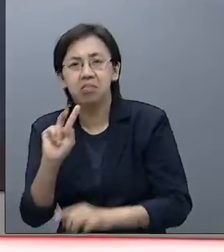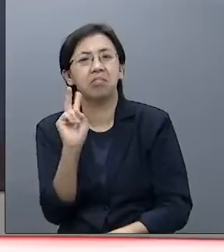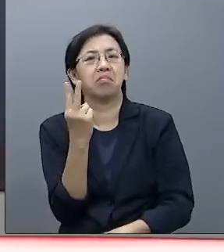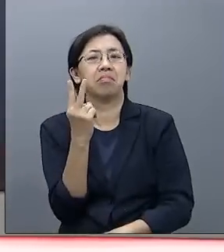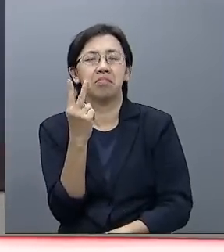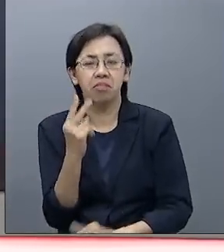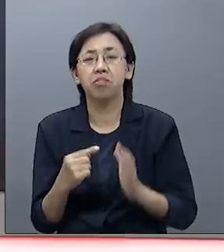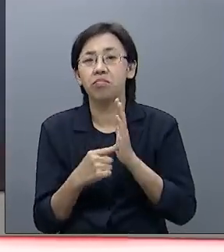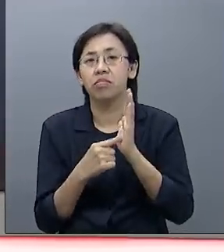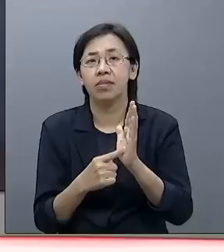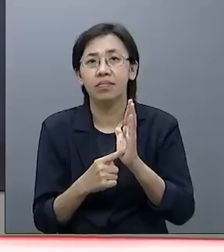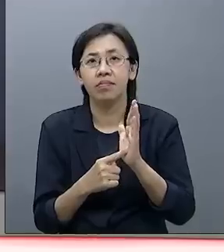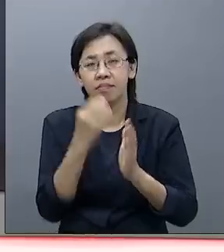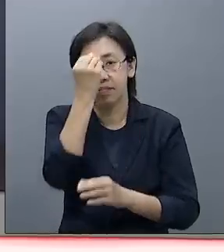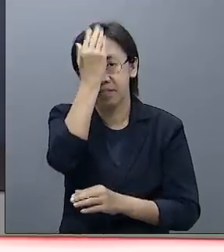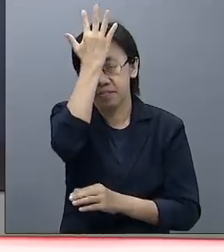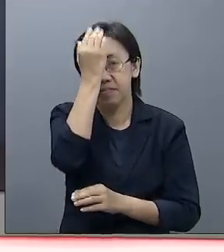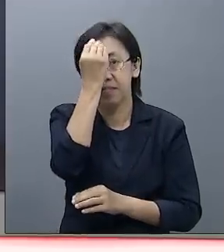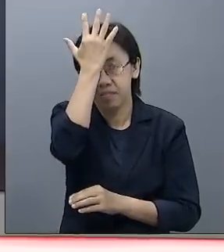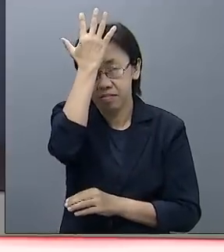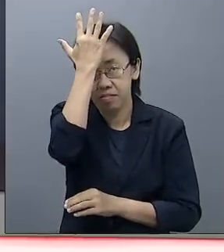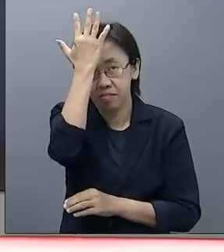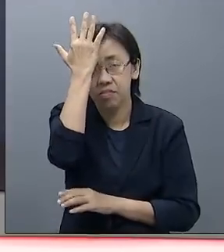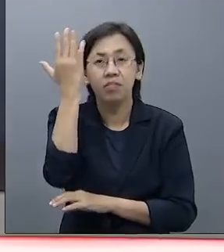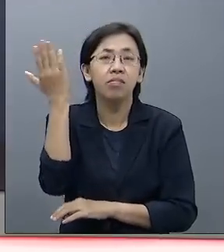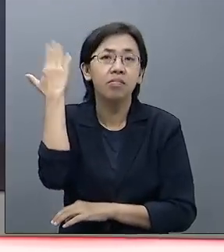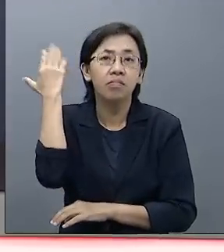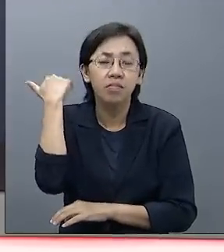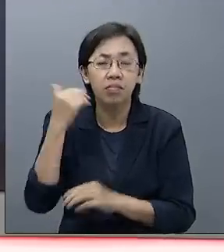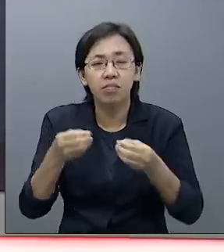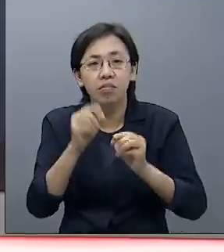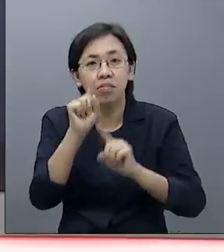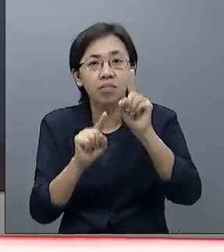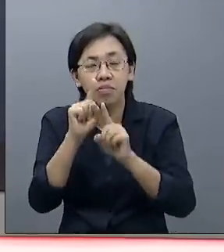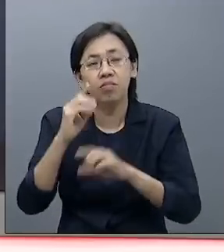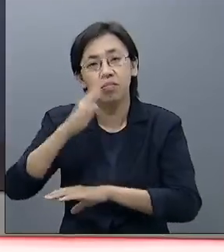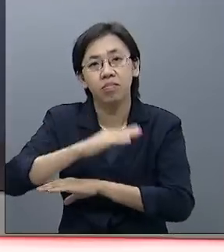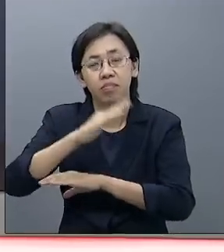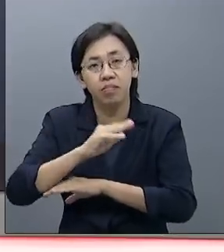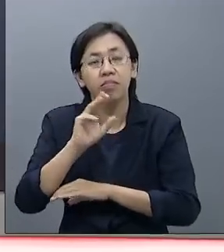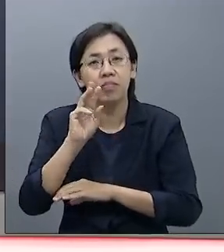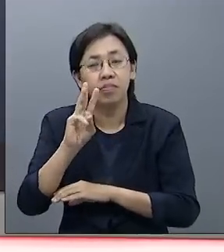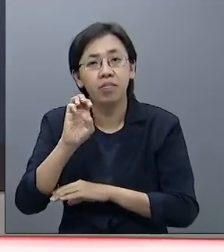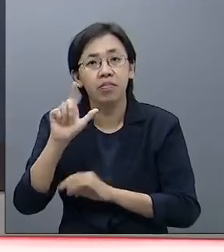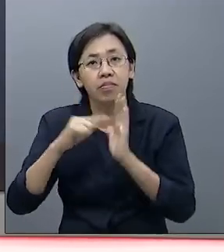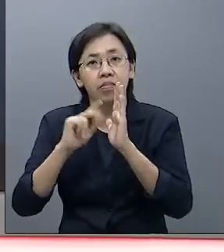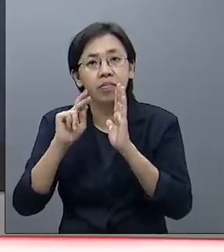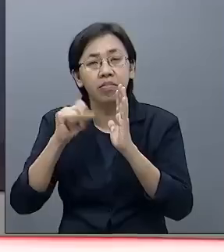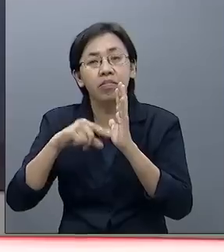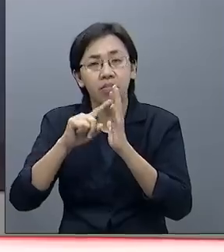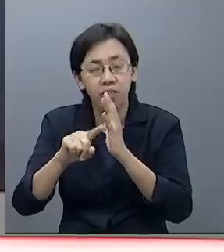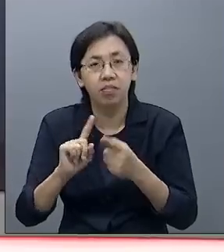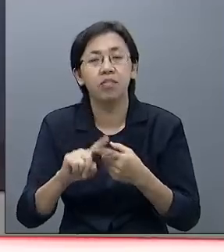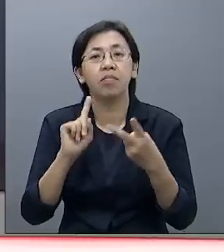ยอย่างกรณีของนายธนาธรจึงรุ่งเรืองกิจกรณีหุ้นวีลักษ์มีเดียและนายชาญชัยอิสระเสนารัก